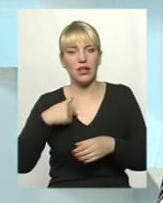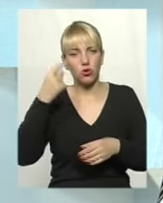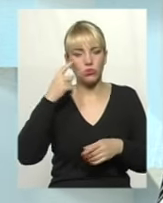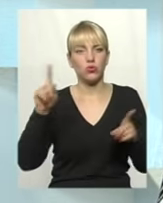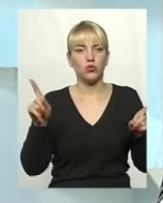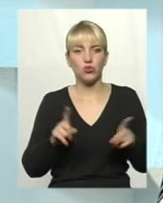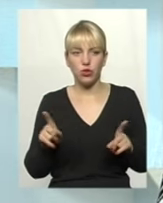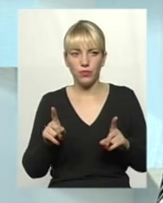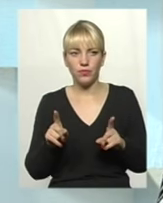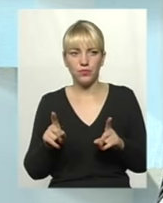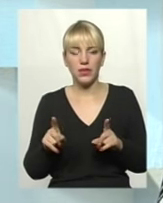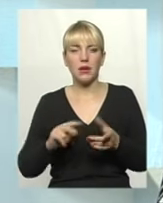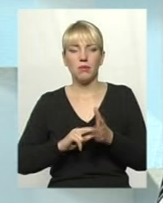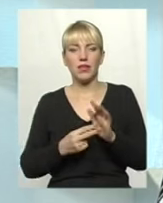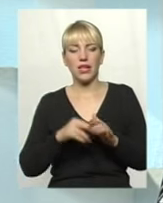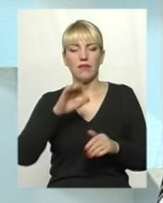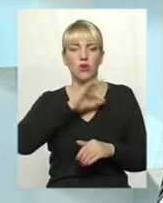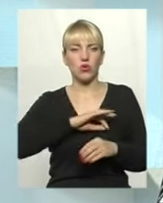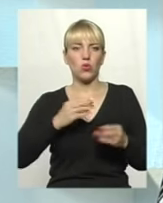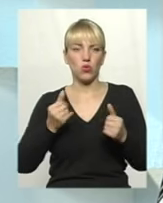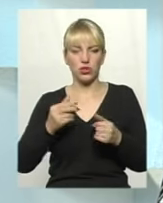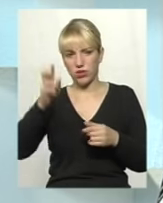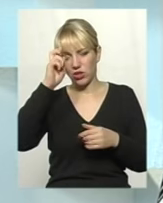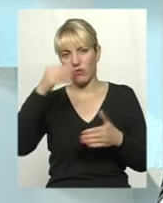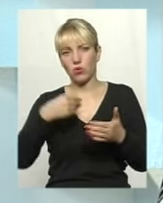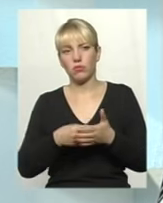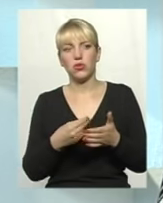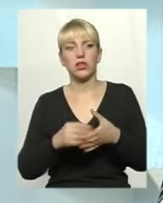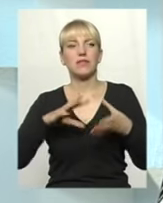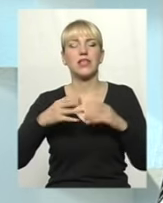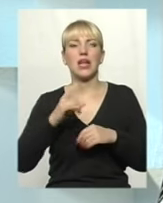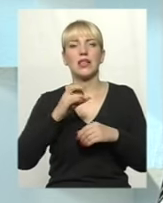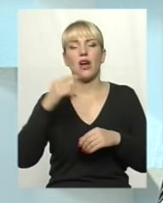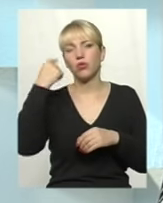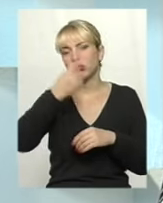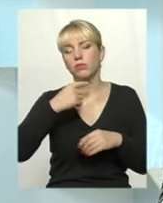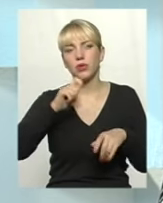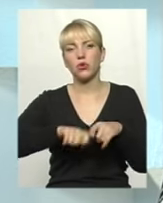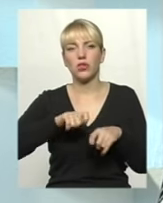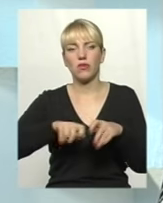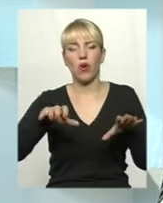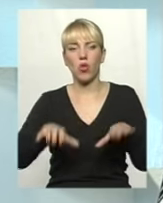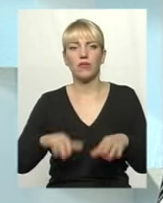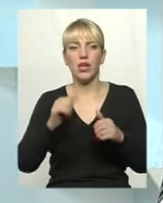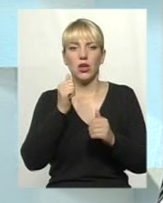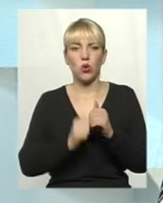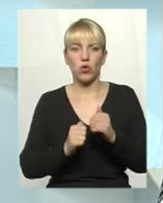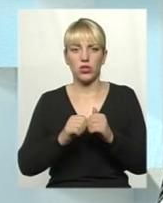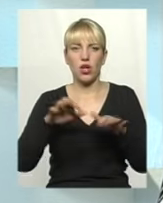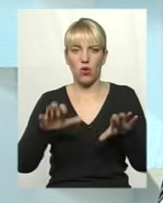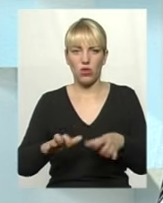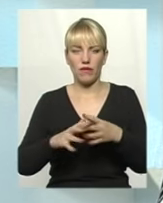думаю, що питання використання коштів державного бюджету взагалі на особистому контролі голови, і кожний